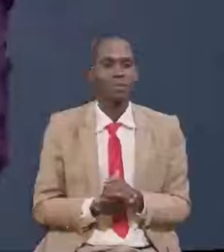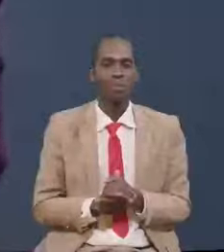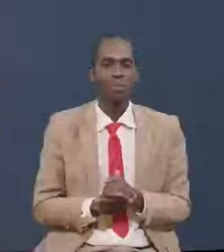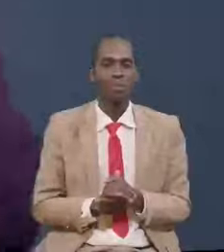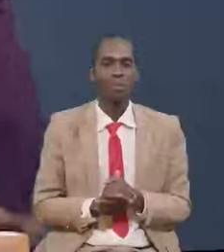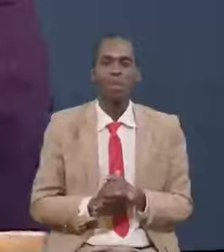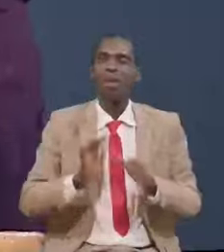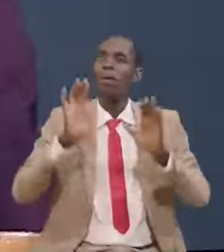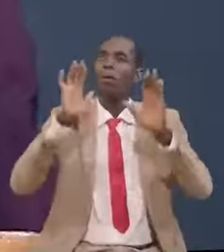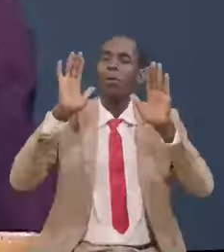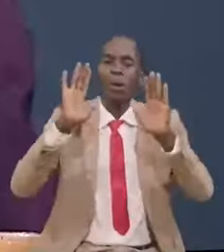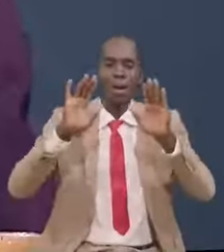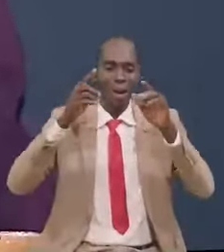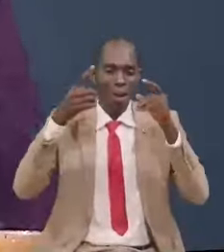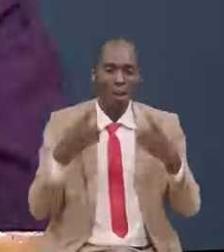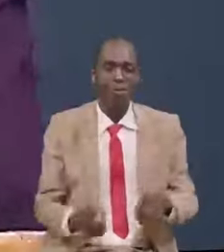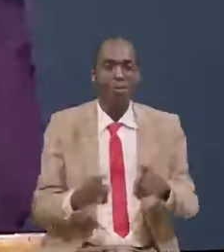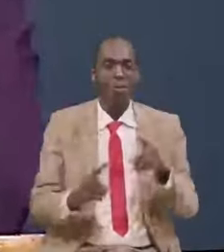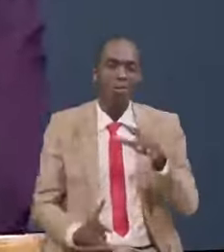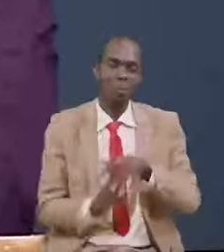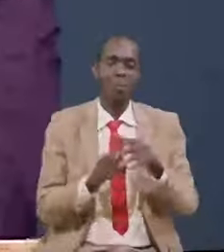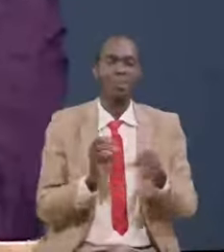Et les prodiges commencent à se produire dans ta vie.